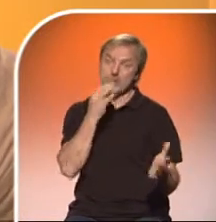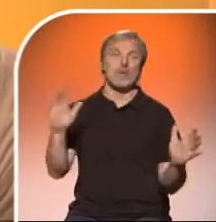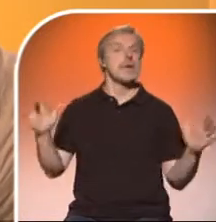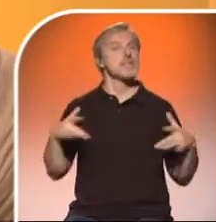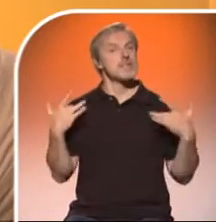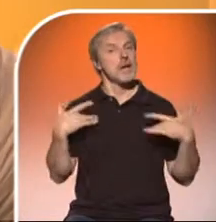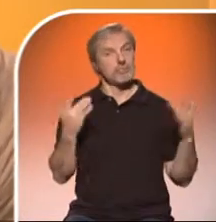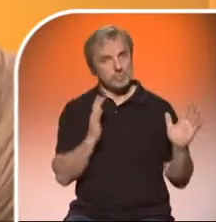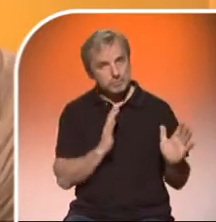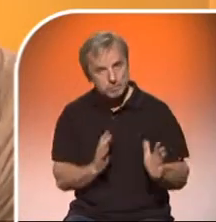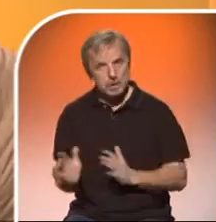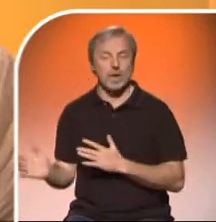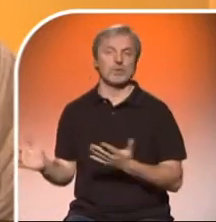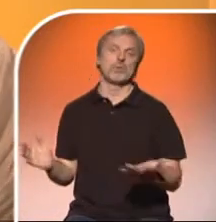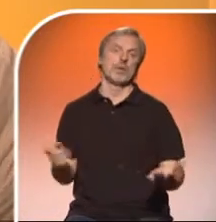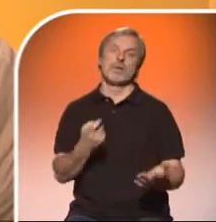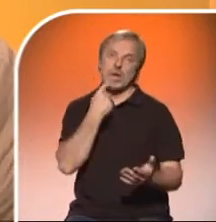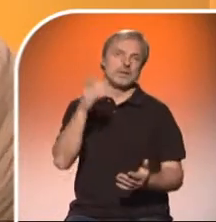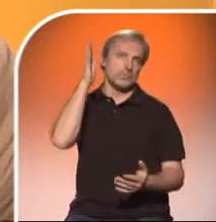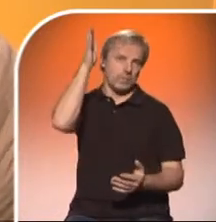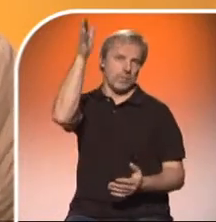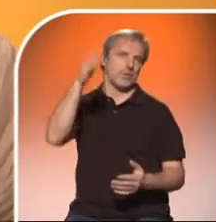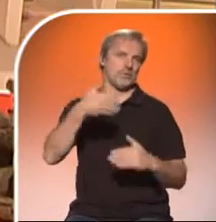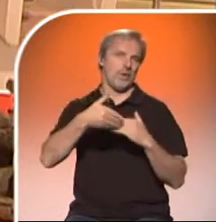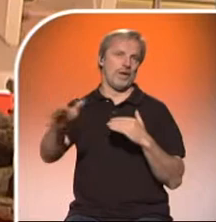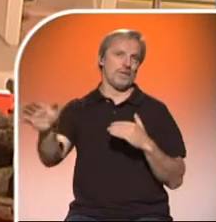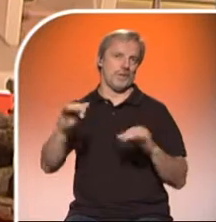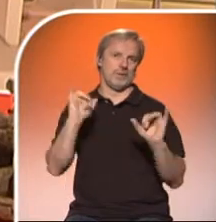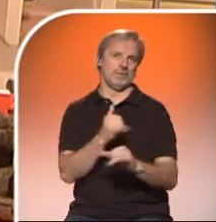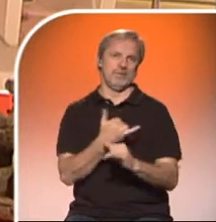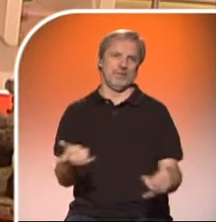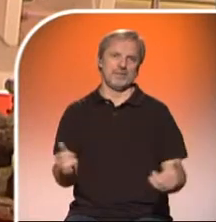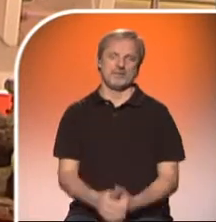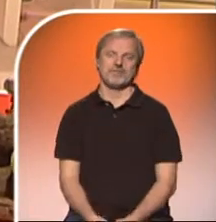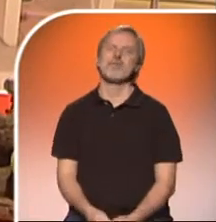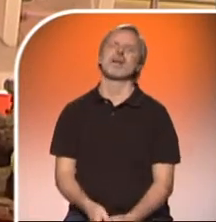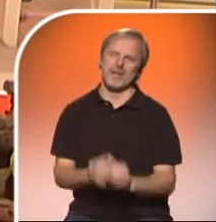všechno prostě okolnosti k tomu, tak rád bych v tom pokračoval. Prosím, pokračuj.